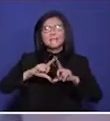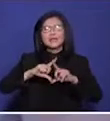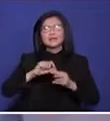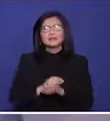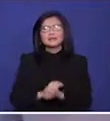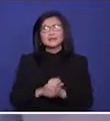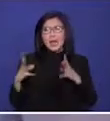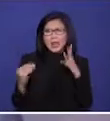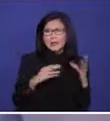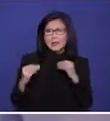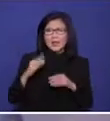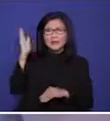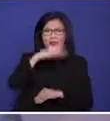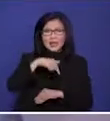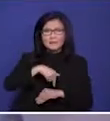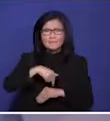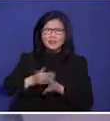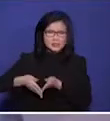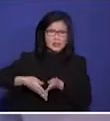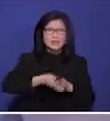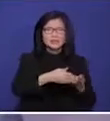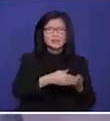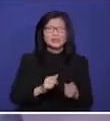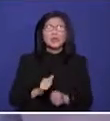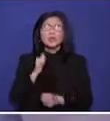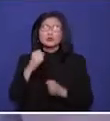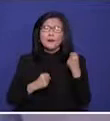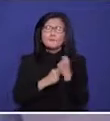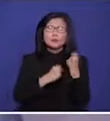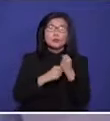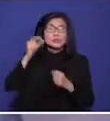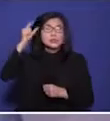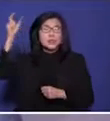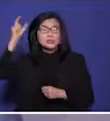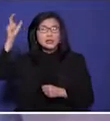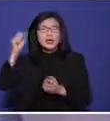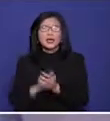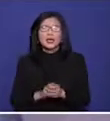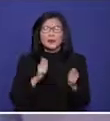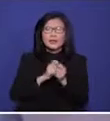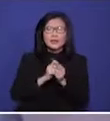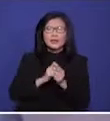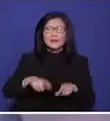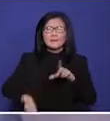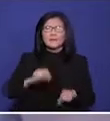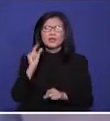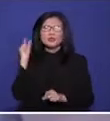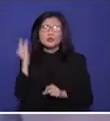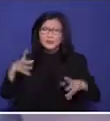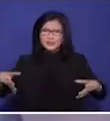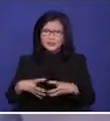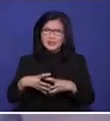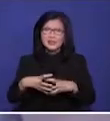yang dilaksanakan malam ini sangat strategis untuk mendukung cita-cita mewujudkan pemilu yang berintegritas